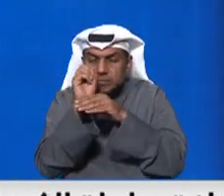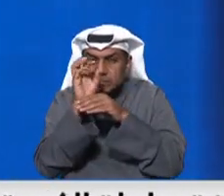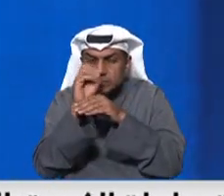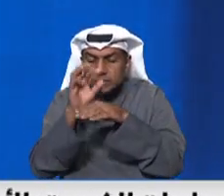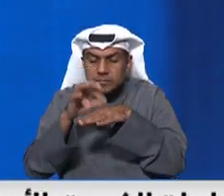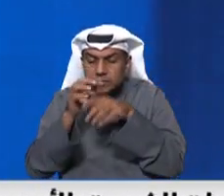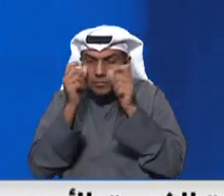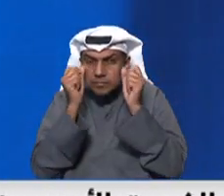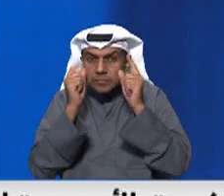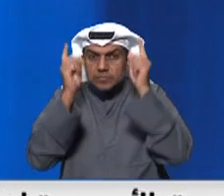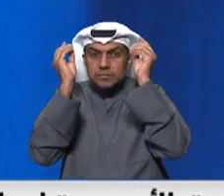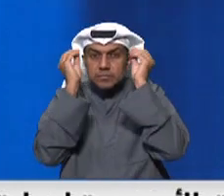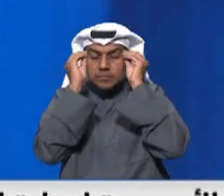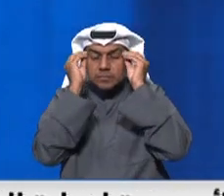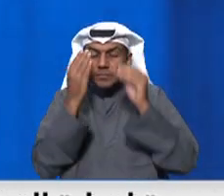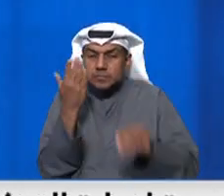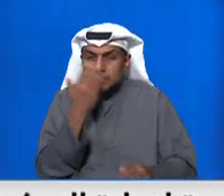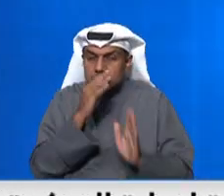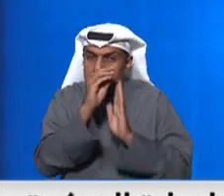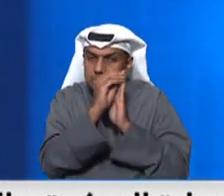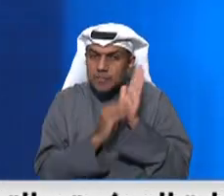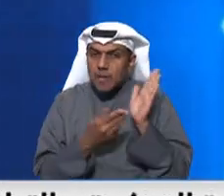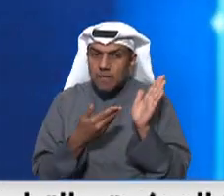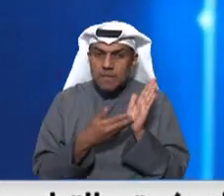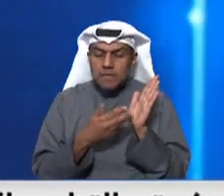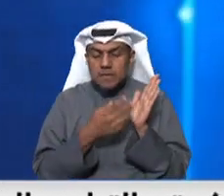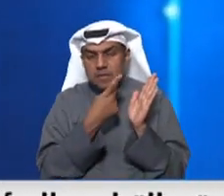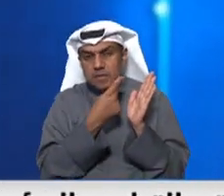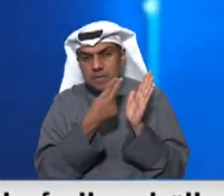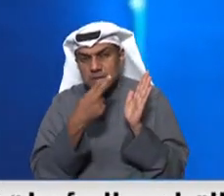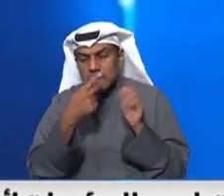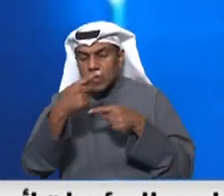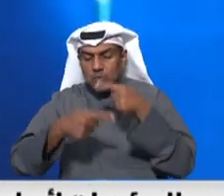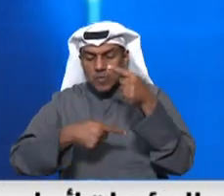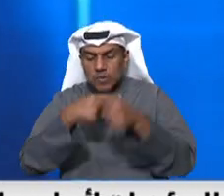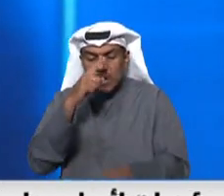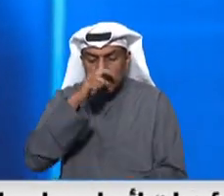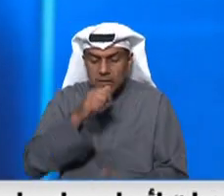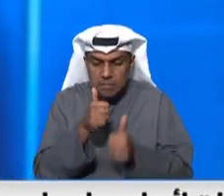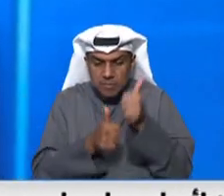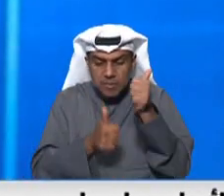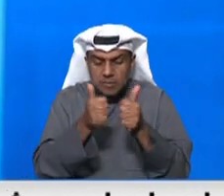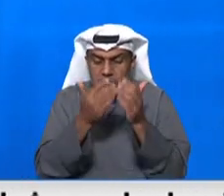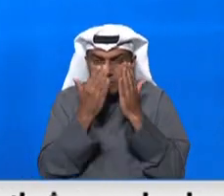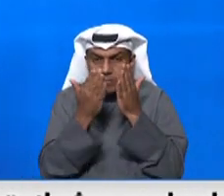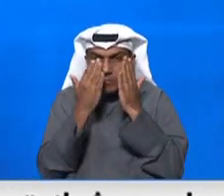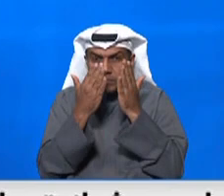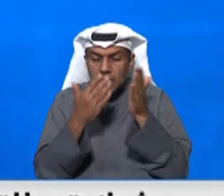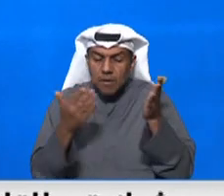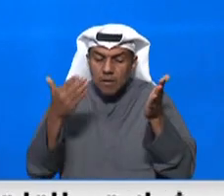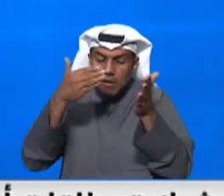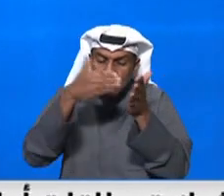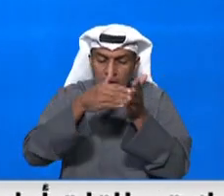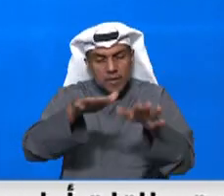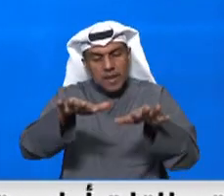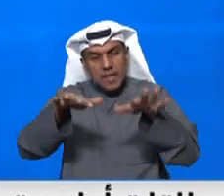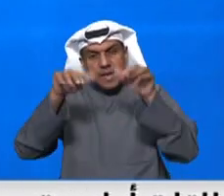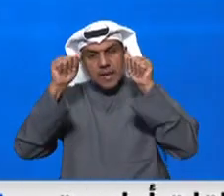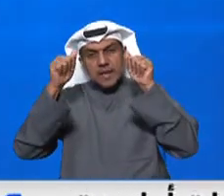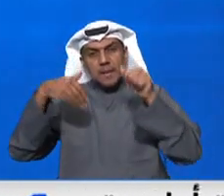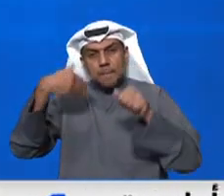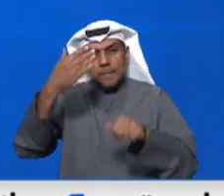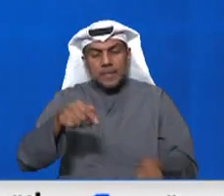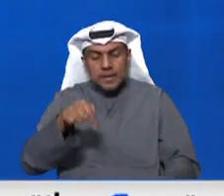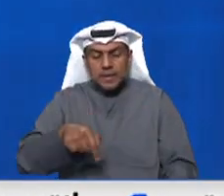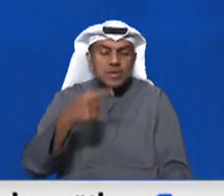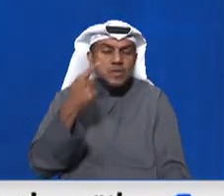المواد الدراسية ضمن حملة نسعى بعلمنا والمستمرة حتى نهاية الاختبارات. وللحديث أكثر